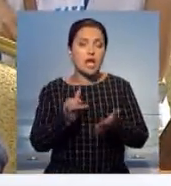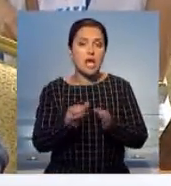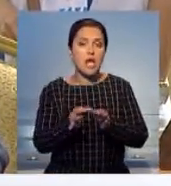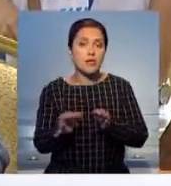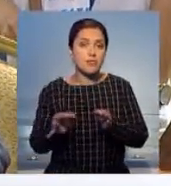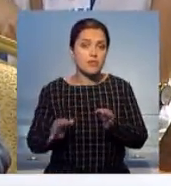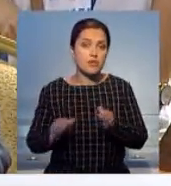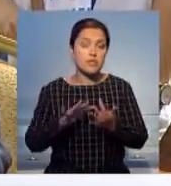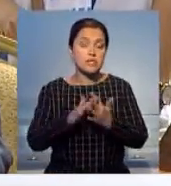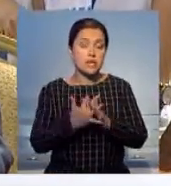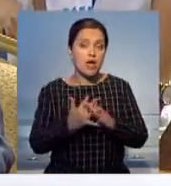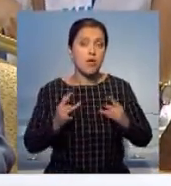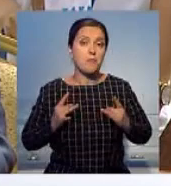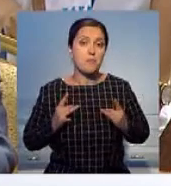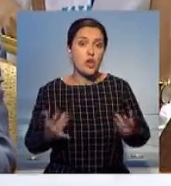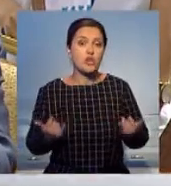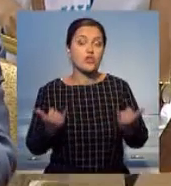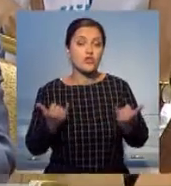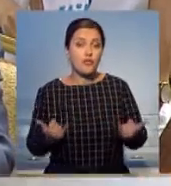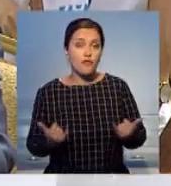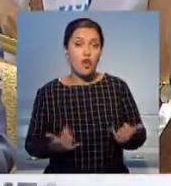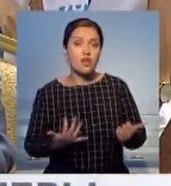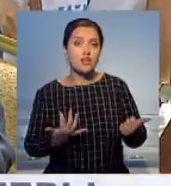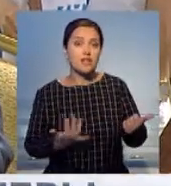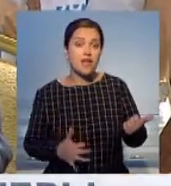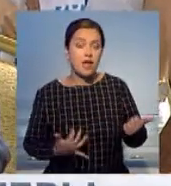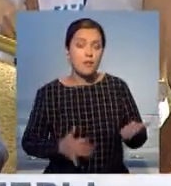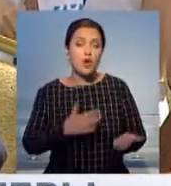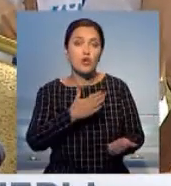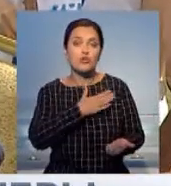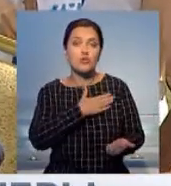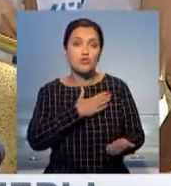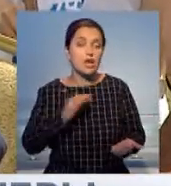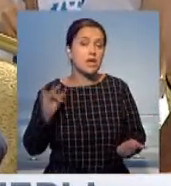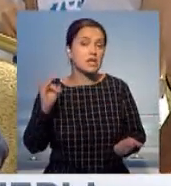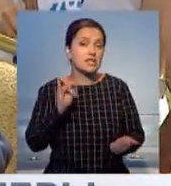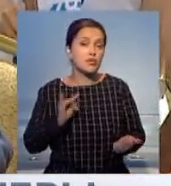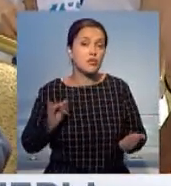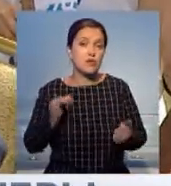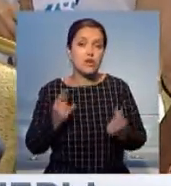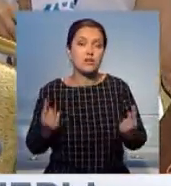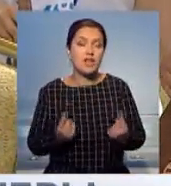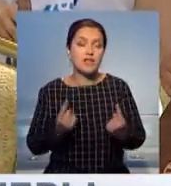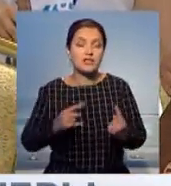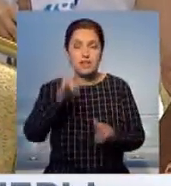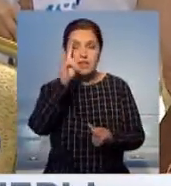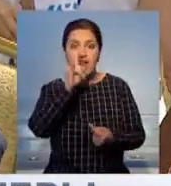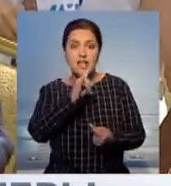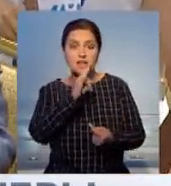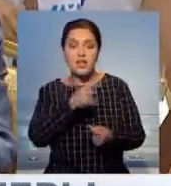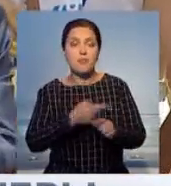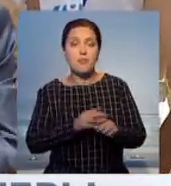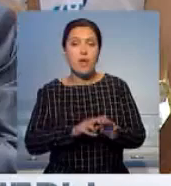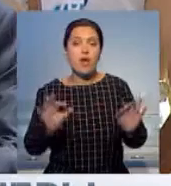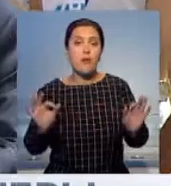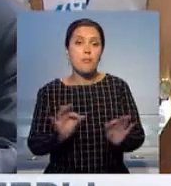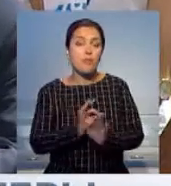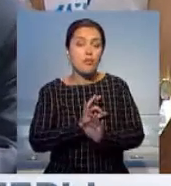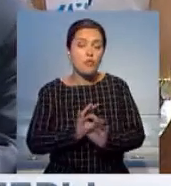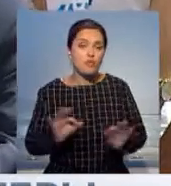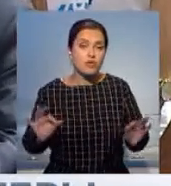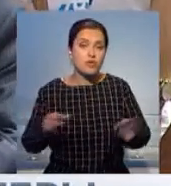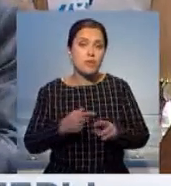селах отмечается этот праздник. Дамбра – это душа, история, традиции казахов. Это не просто музыкальный инструмент,